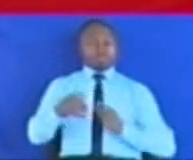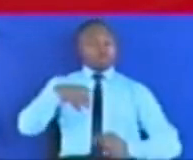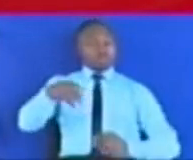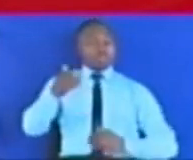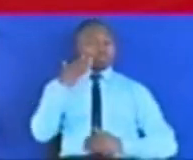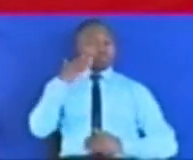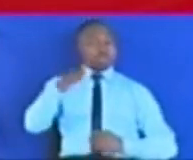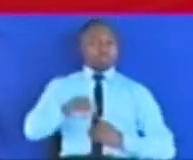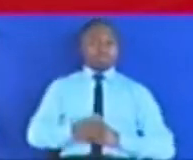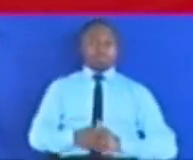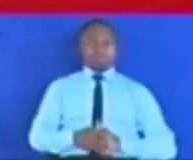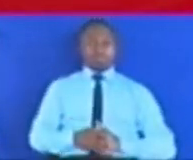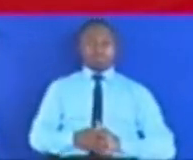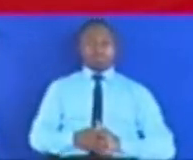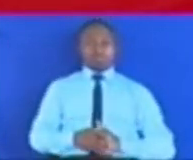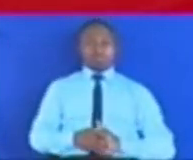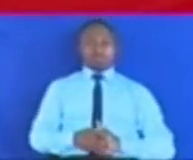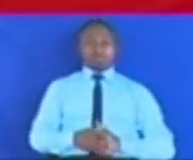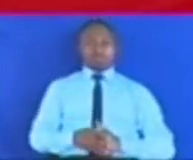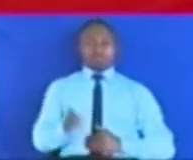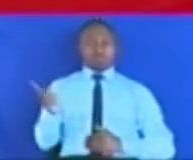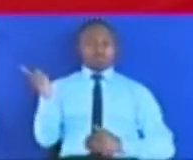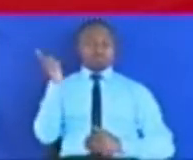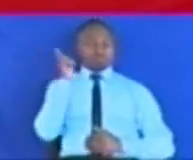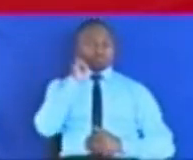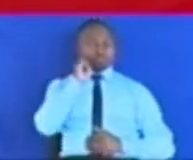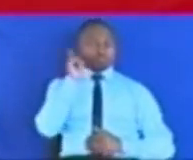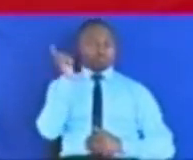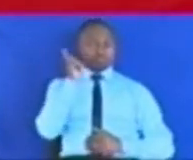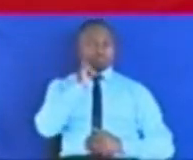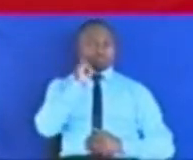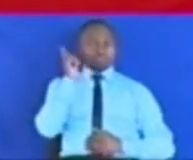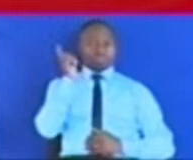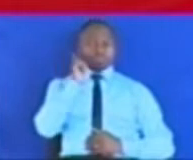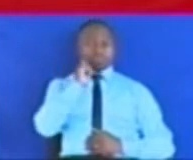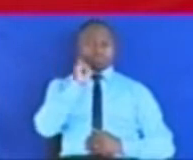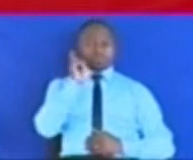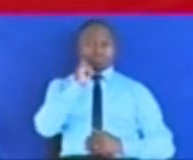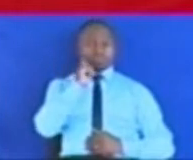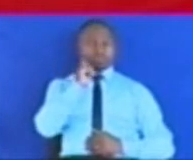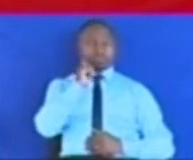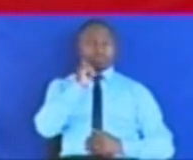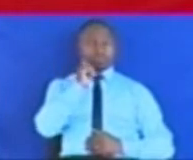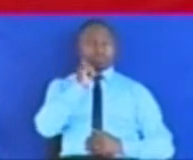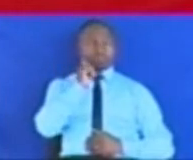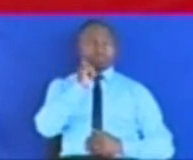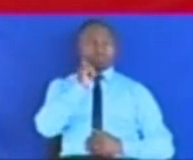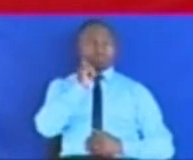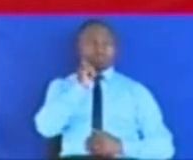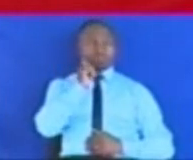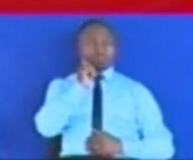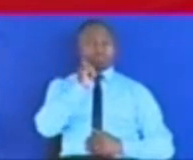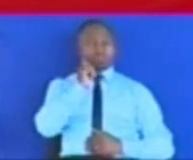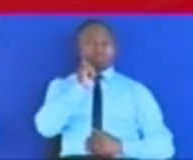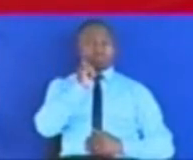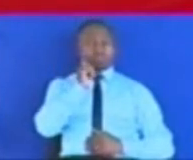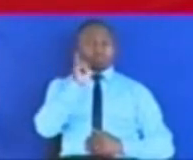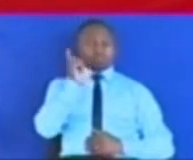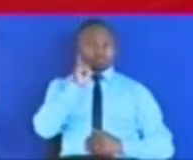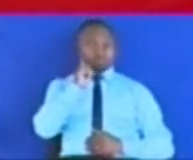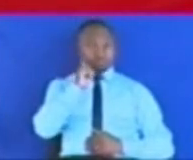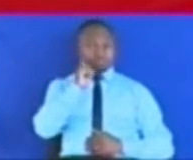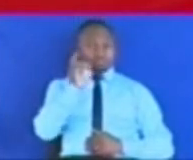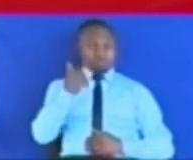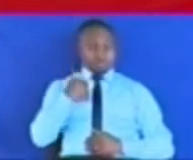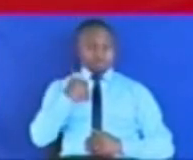muhimu sana. Mheshimiwa naibu spika, na mimi niungane na wenzangu kuwapongeza sana wauguzi wote,